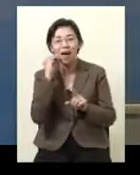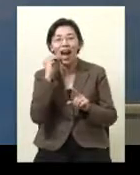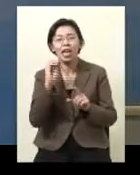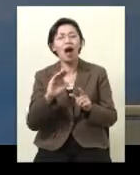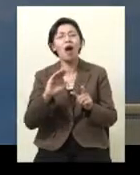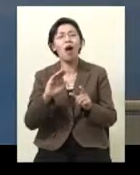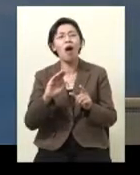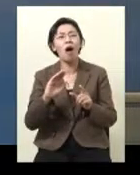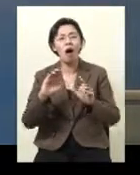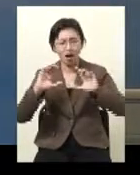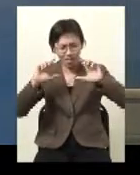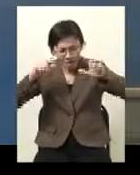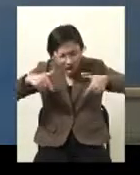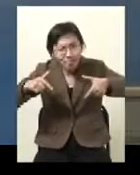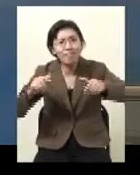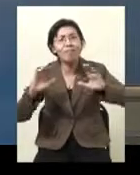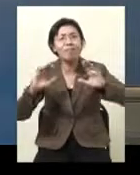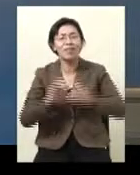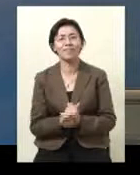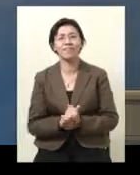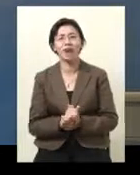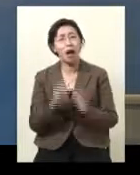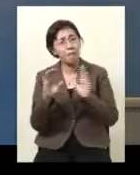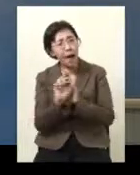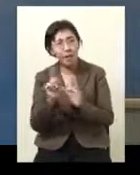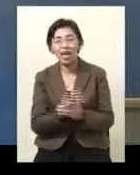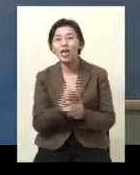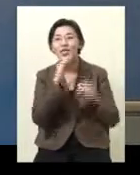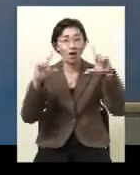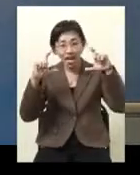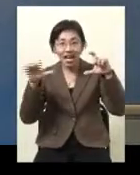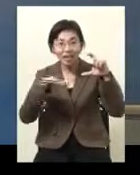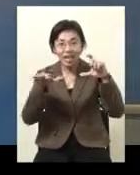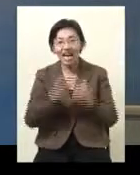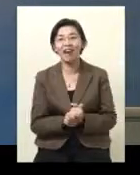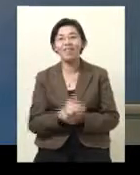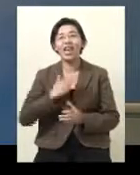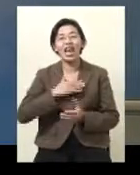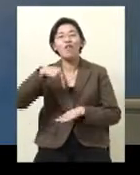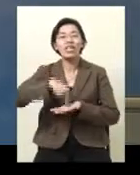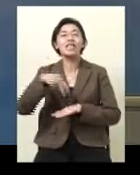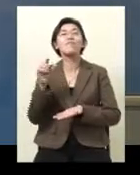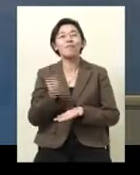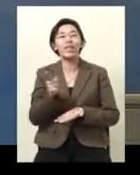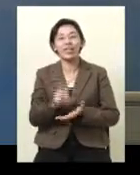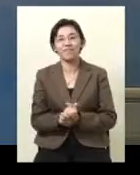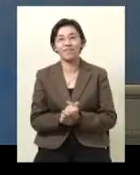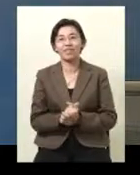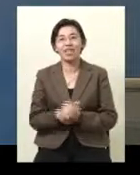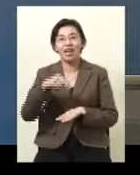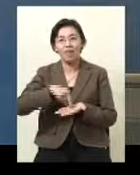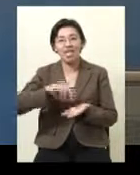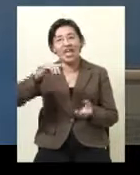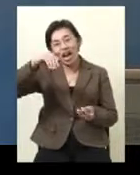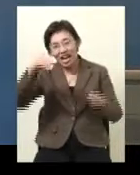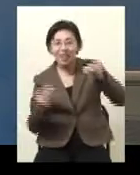ากลับหัว แล้วอันนี้ภาพออกมาจะเป็นยังไงนี่ครับ ก็ถ้าเราถ่ายปกติก็คือเป็นภาพที่เรายืนปกติแต่เวลาเราจะใช้ง